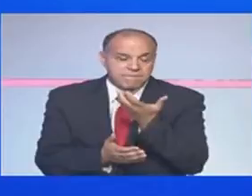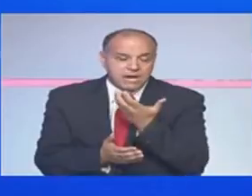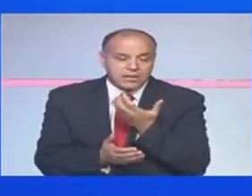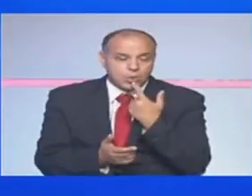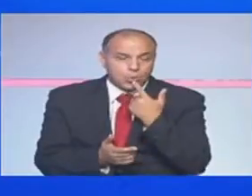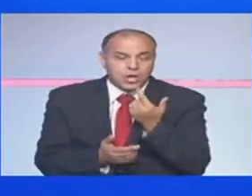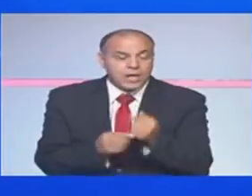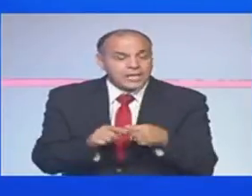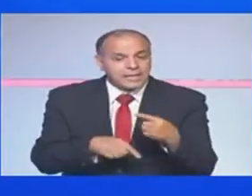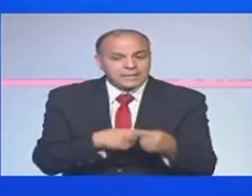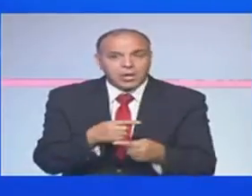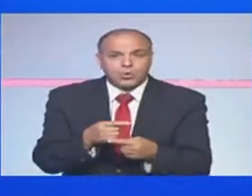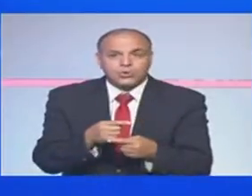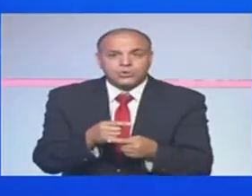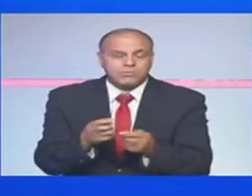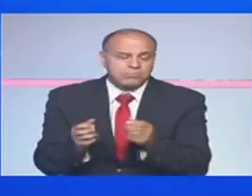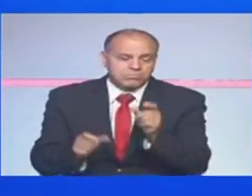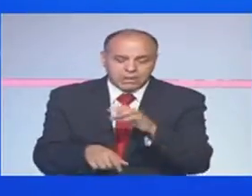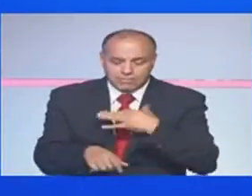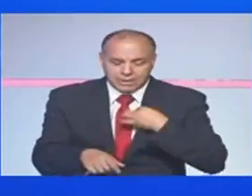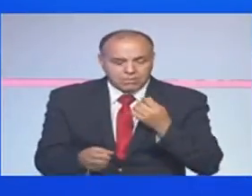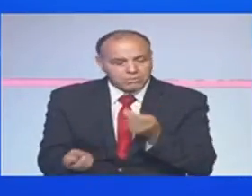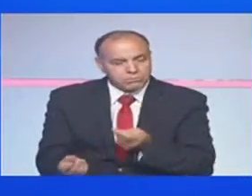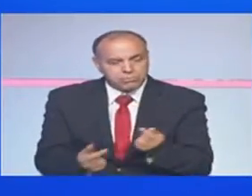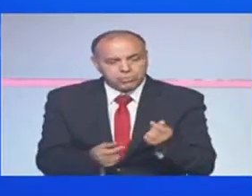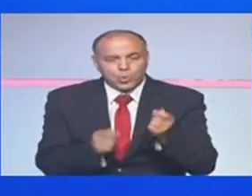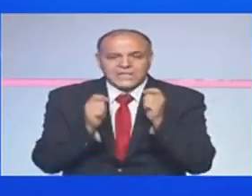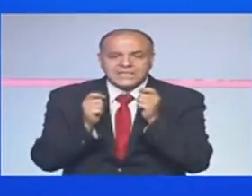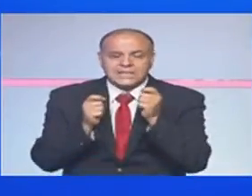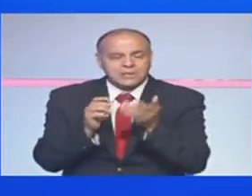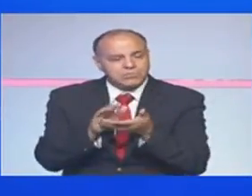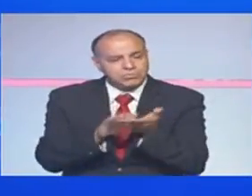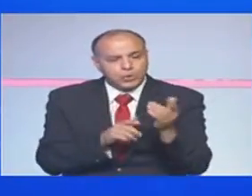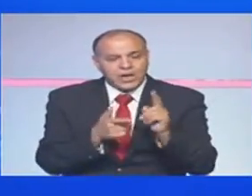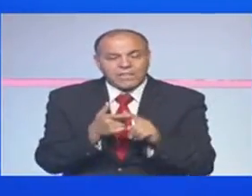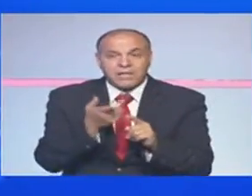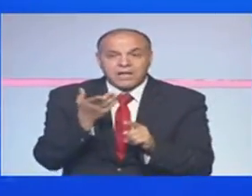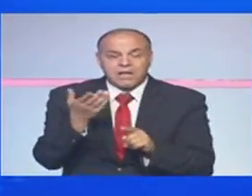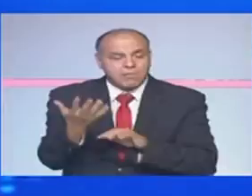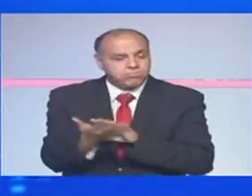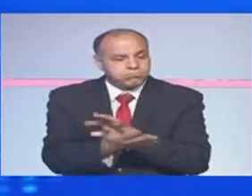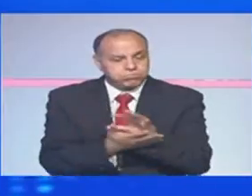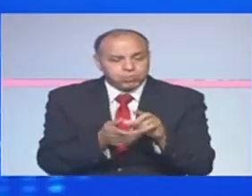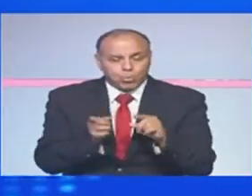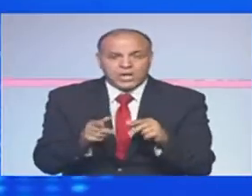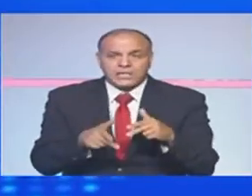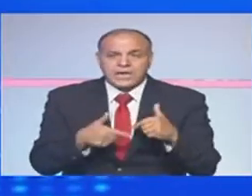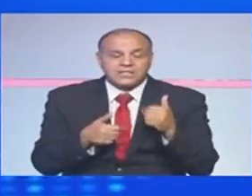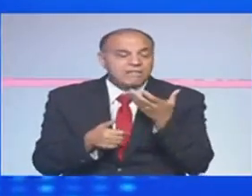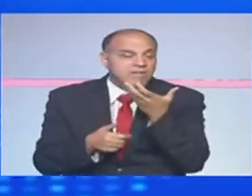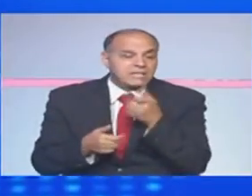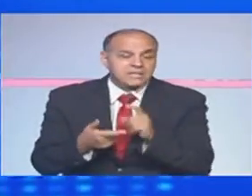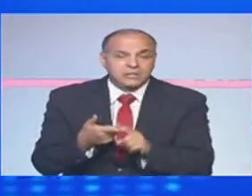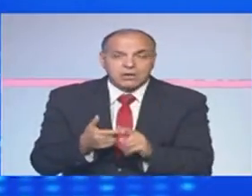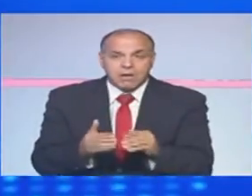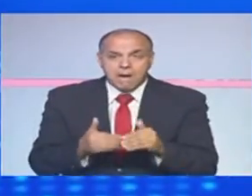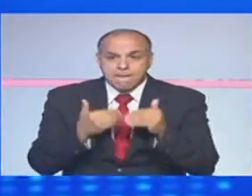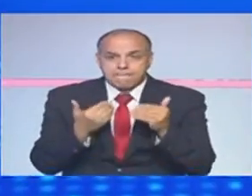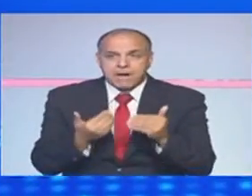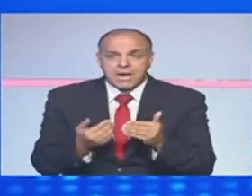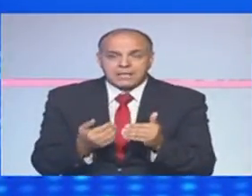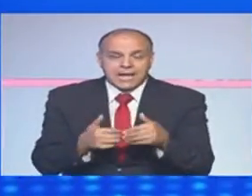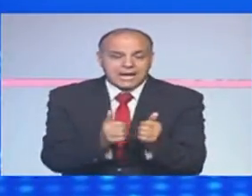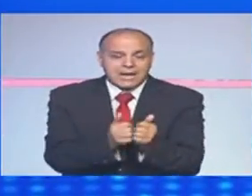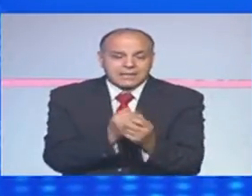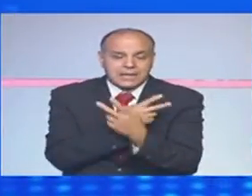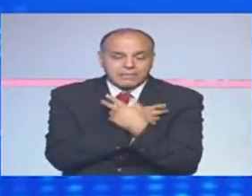تتواصل عمليات اجلاء المدنيين والديبلوماسيين في ظل الفوضى التي تعيشها البلاد بعد سيطره حركه